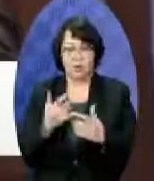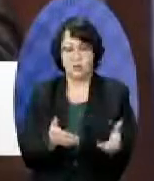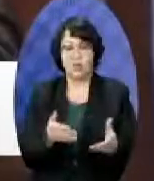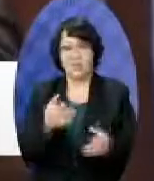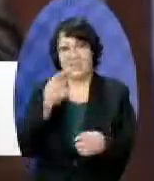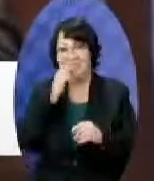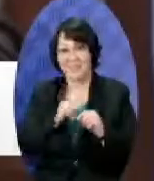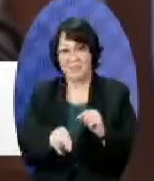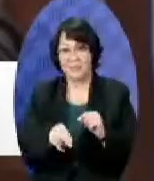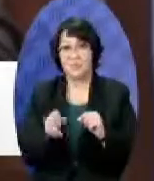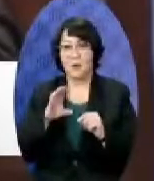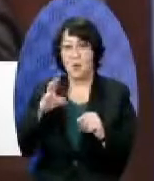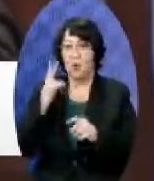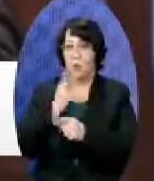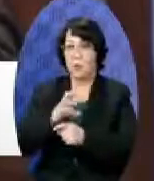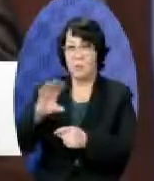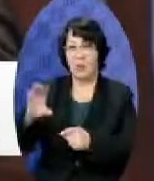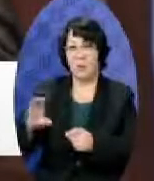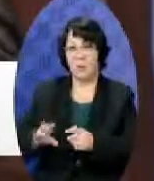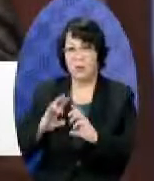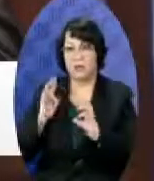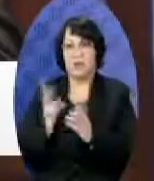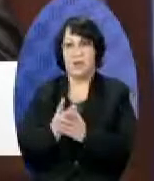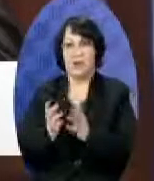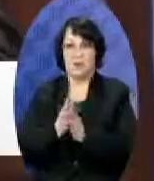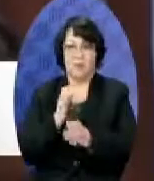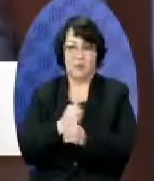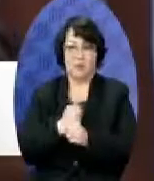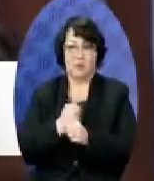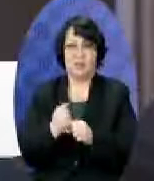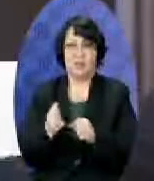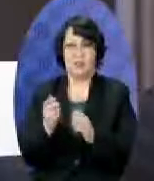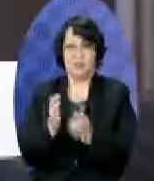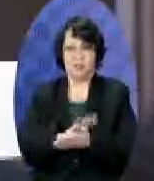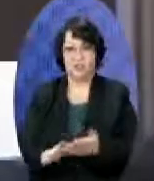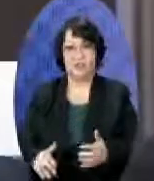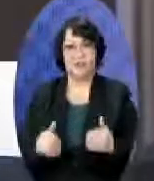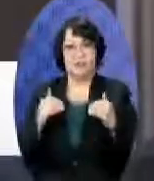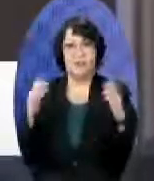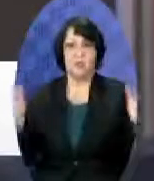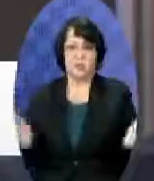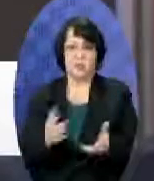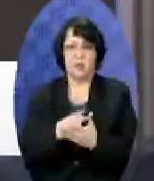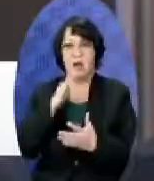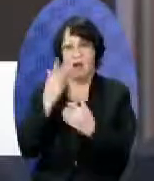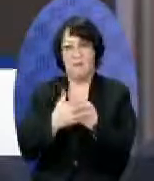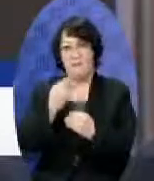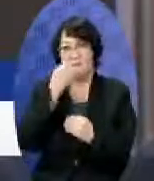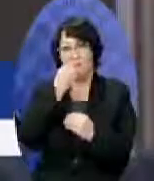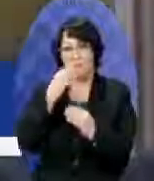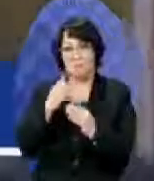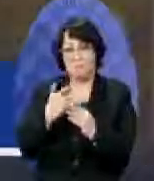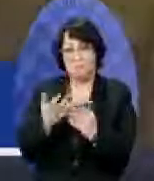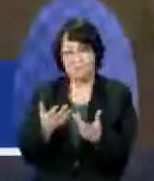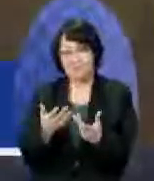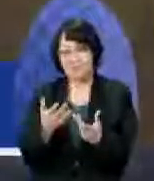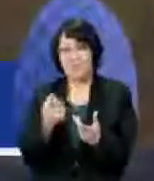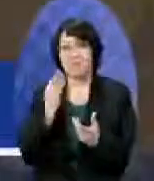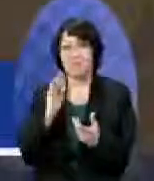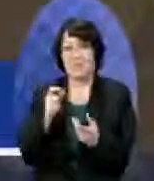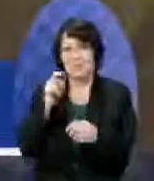хуулийн байгууллагын хамтын ажиллагааг шинэ шатанд гаргахыг уриалж байна. Авилгын гэмт хэргийг шалгах шийдвэрлэх, шүүхэн шийдвэрлэх